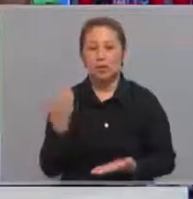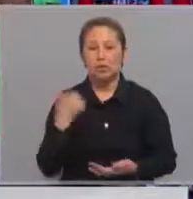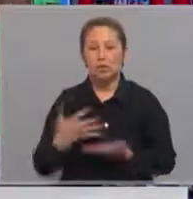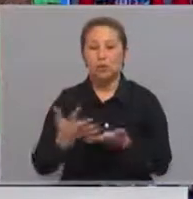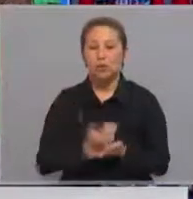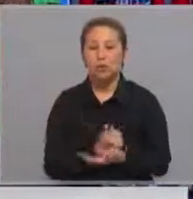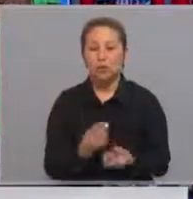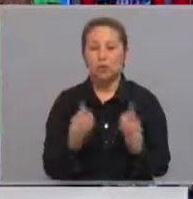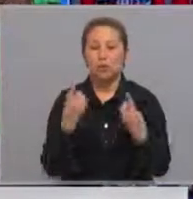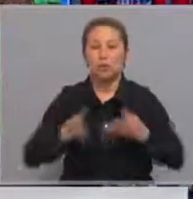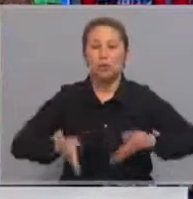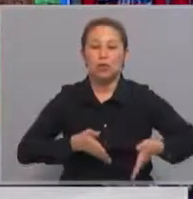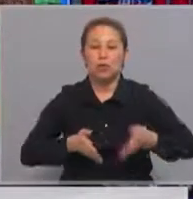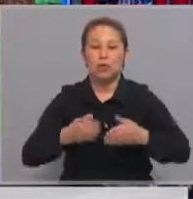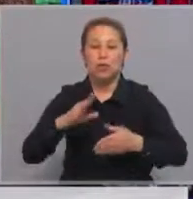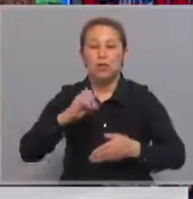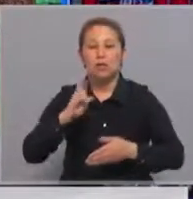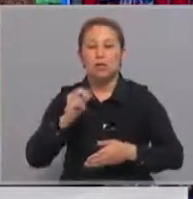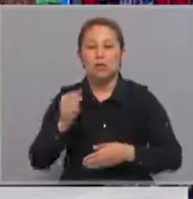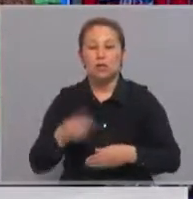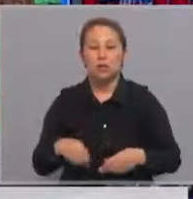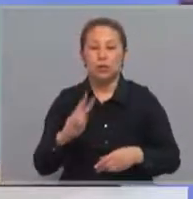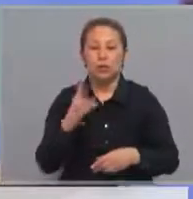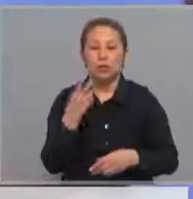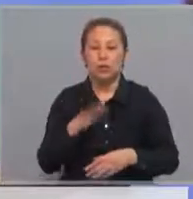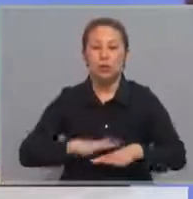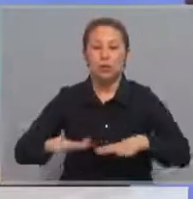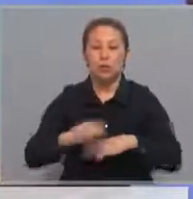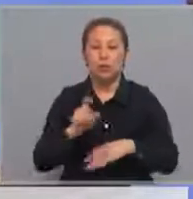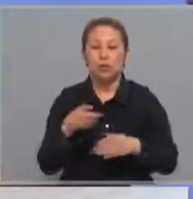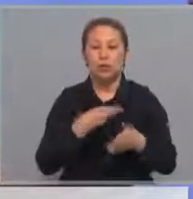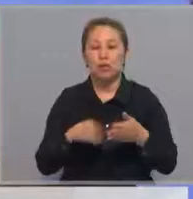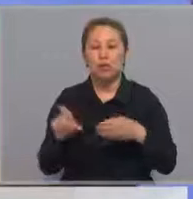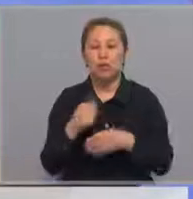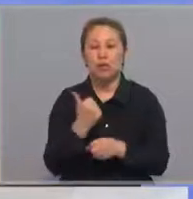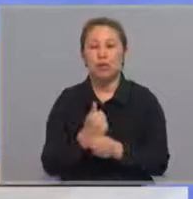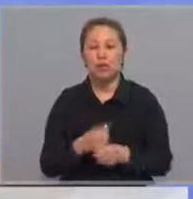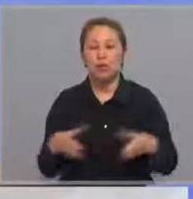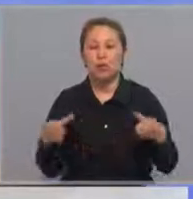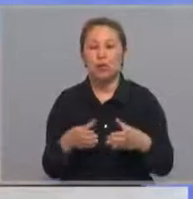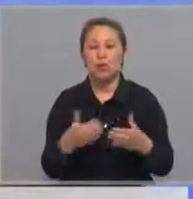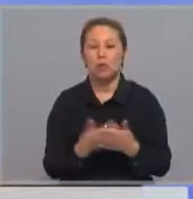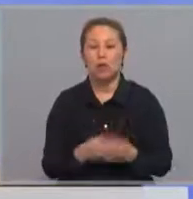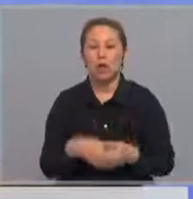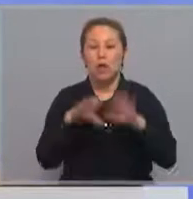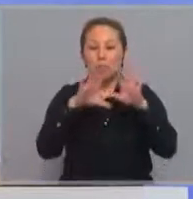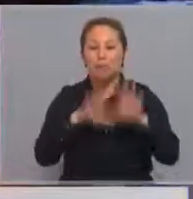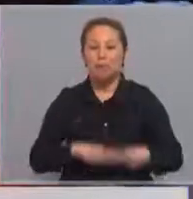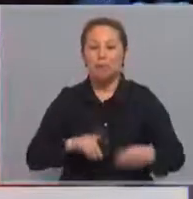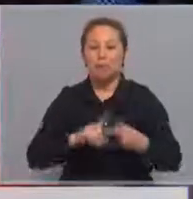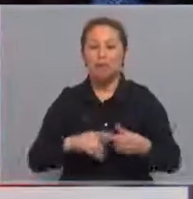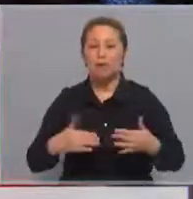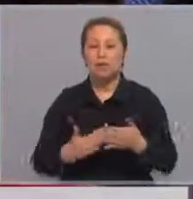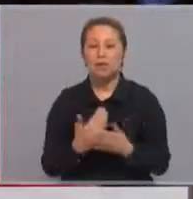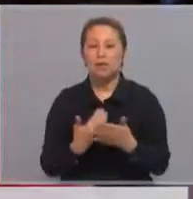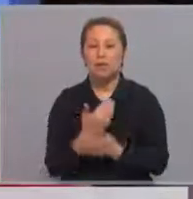жетістігі, Ұлы Жібек жолының сан тарамдары кесіп өткен қос өңірдің сауда, экономикалық, қоғамдық, саяси, мәдени, рухани байланысының жаңа